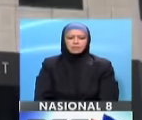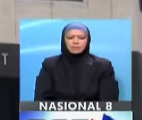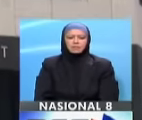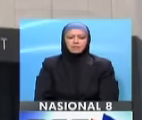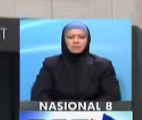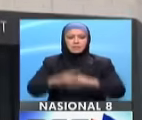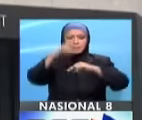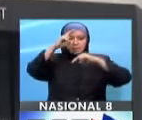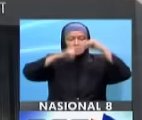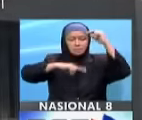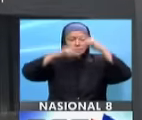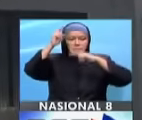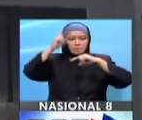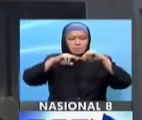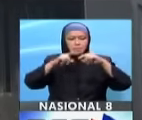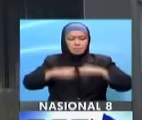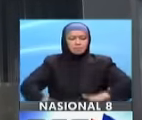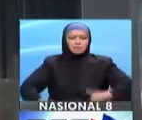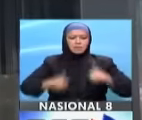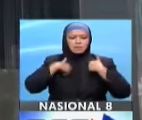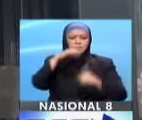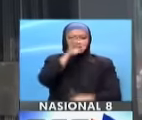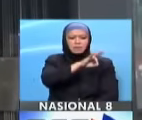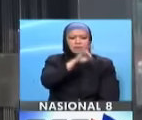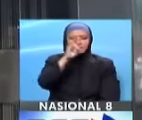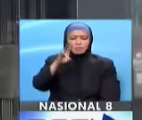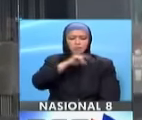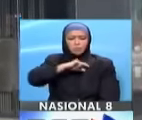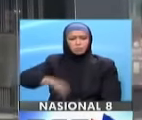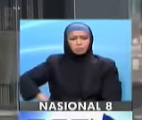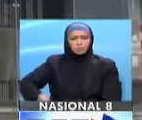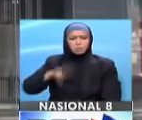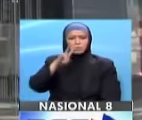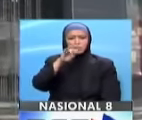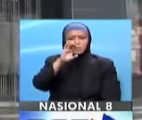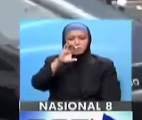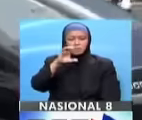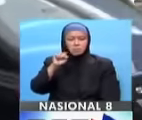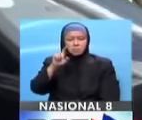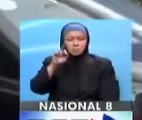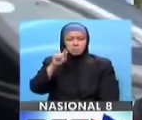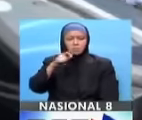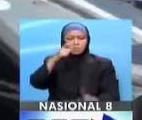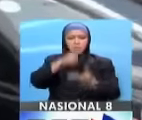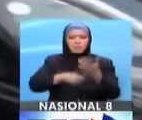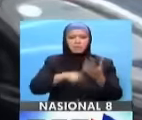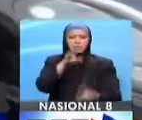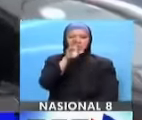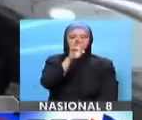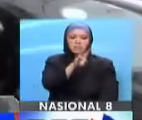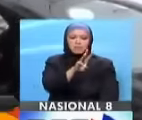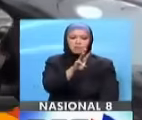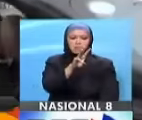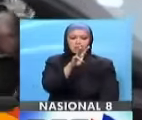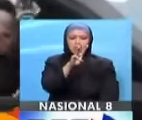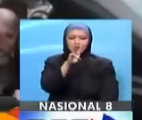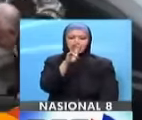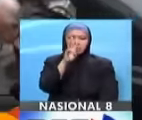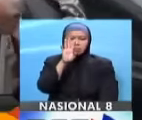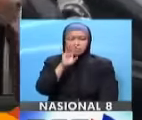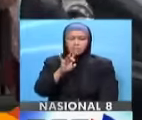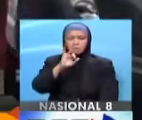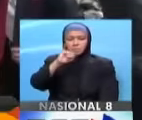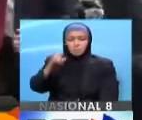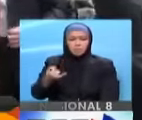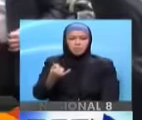Bangunan beralamat 77 Queen Victoria Street di pusat kewangan London ini bernilai 26 juta pound sterling. Ia merupakan hartanah kelima yang